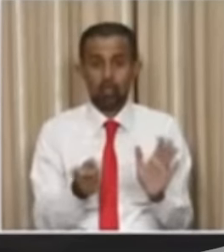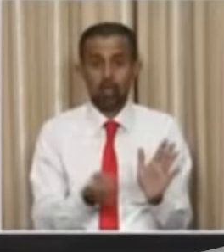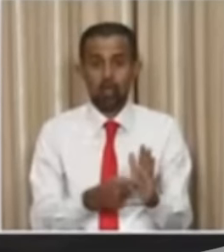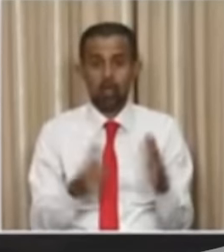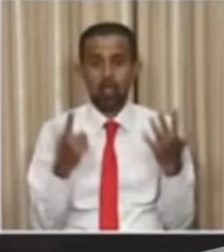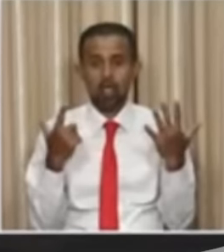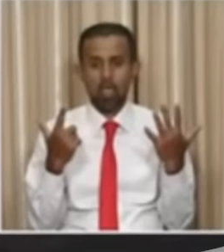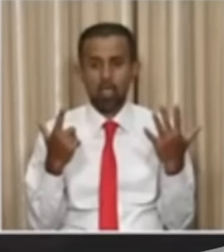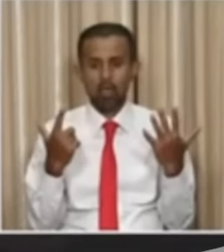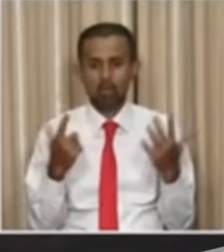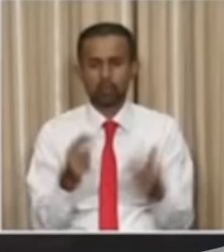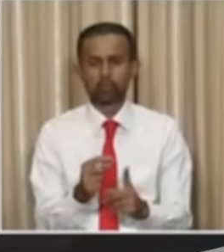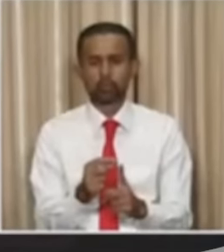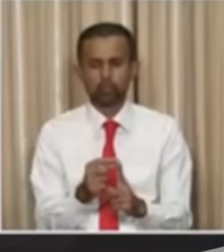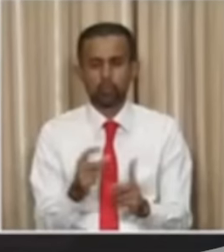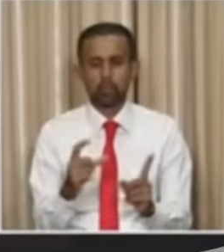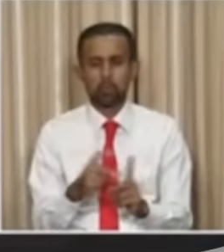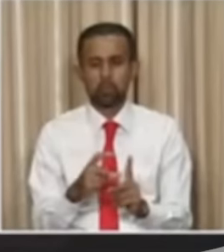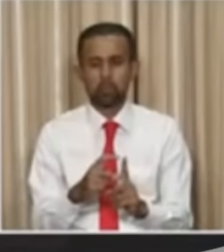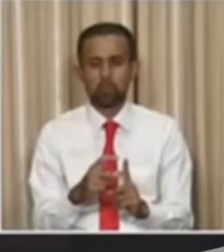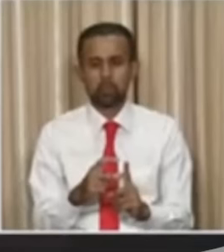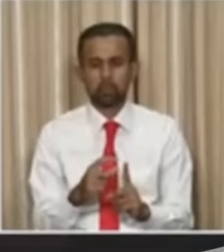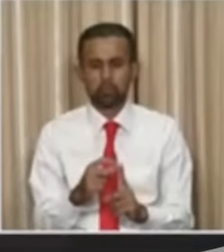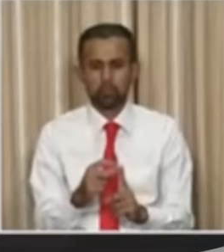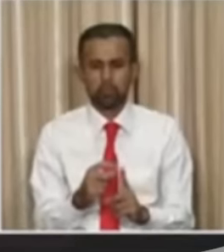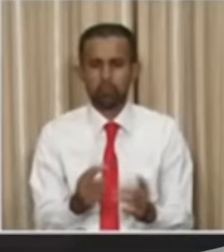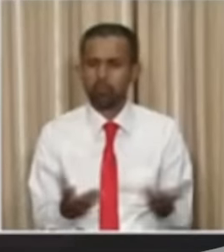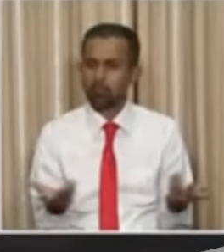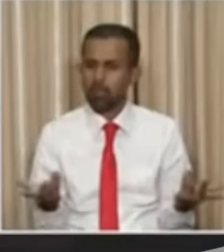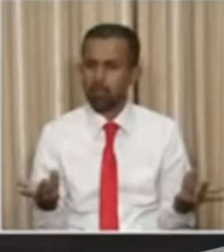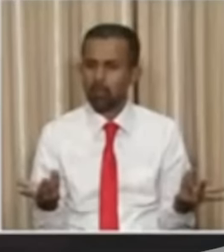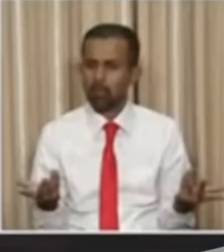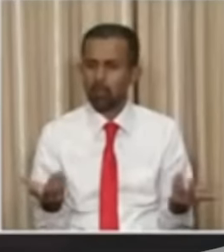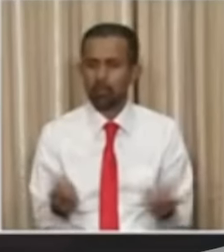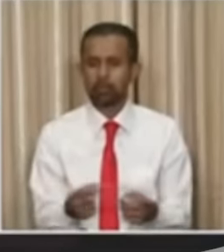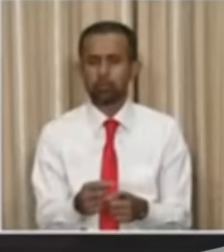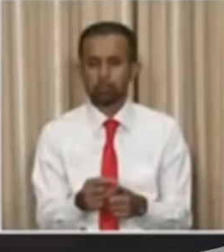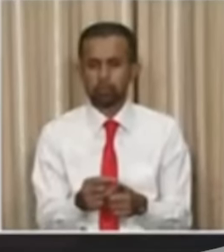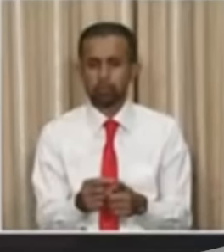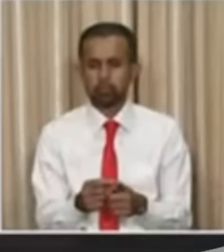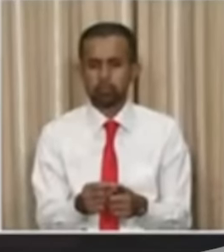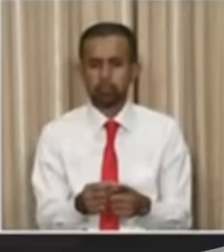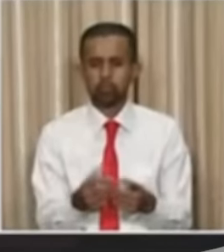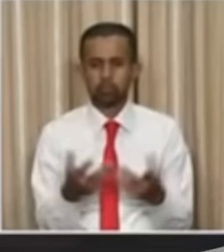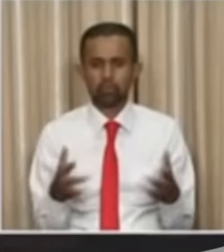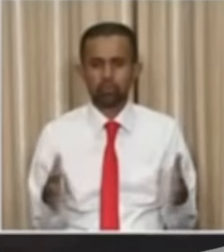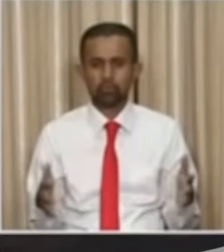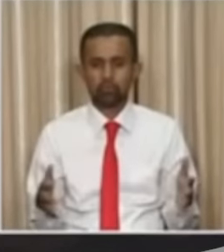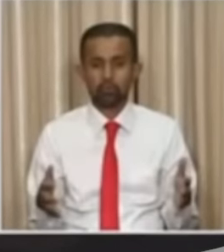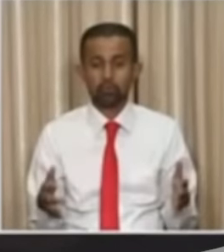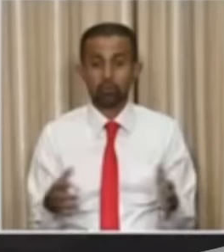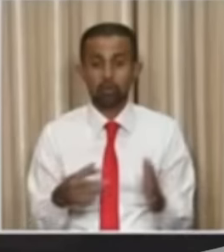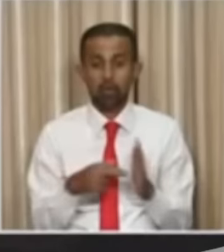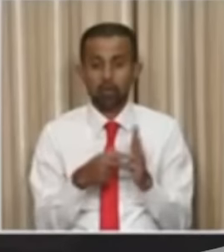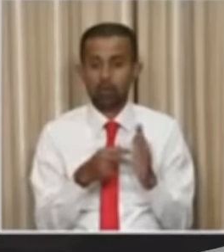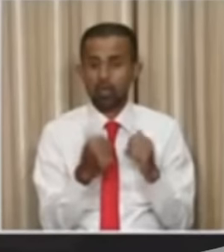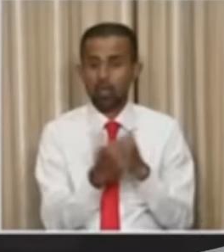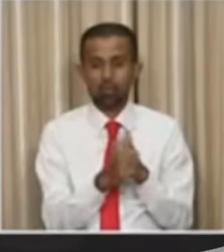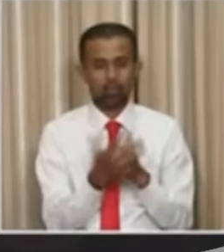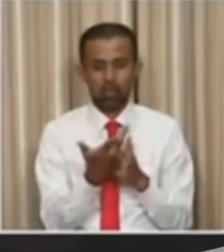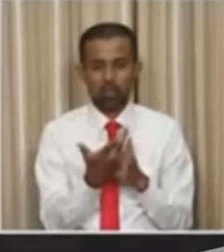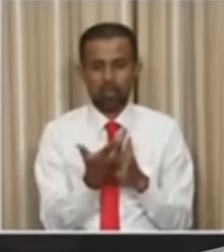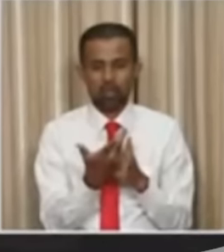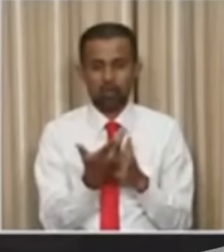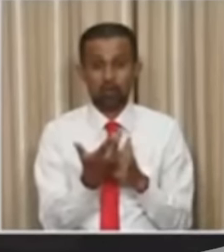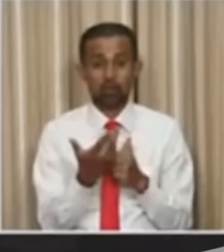170,000ක් අන්ත දුප්පත් තත්ත්වයට පත් වෙන්න විදිහක් නැහැ. අන්ත දුගී තත්ත්වයට පත් උනේම ඒ ආර්ථිකය හැදුවා නෙමෙයි.